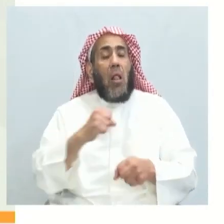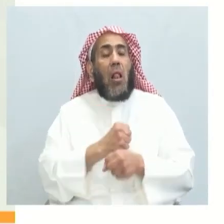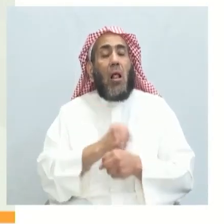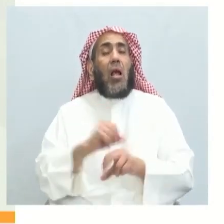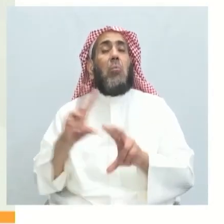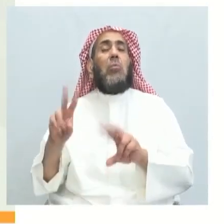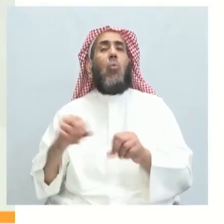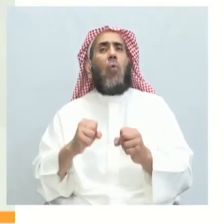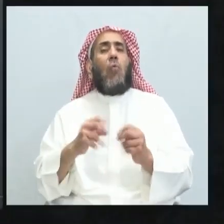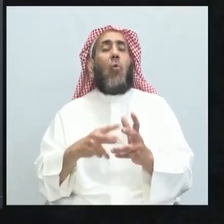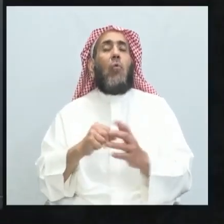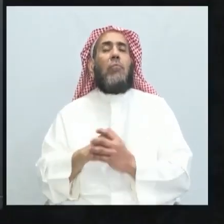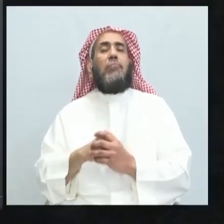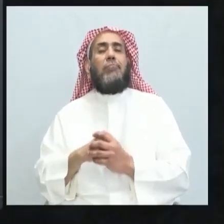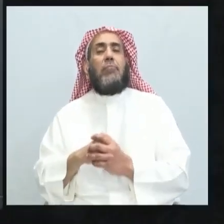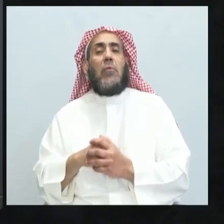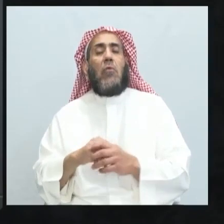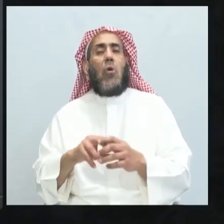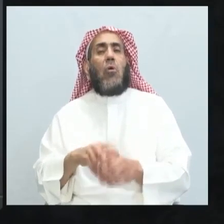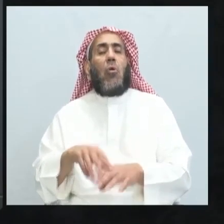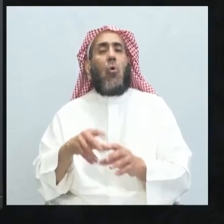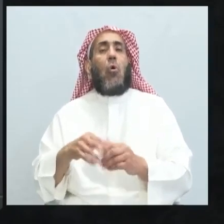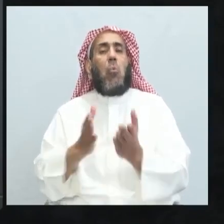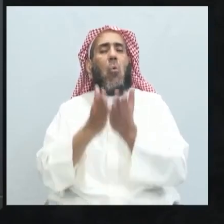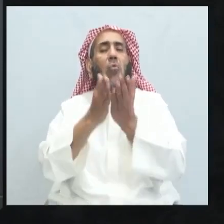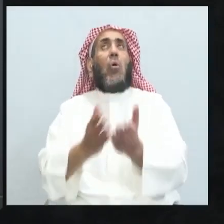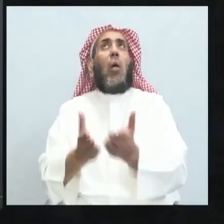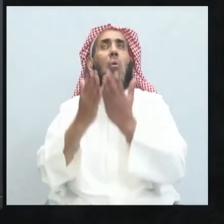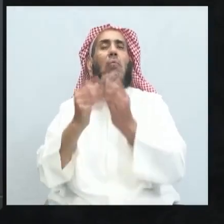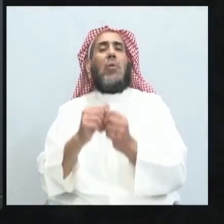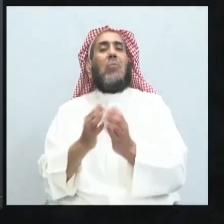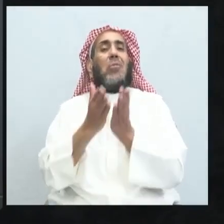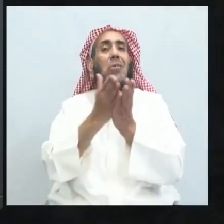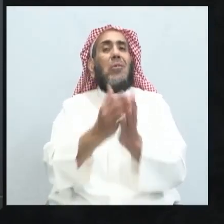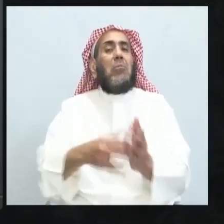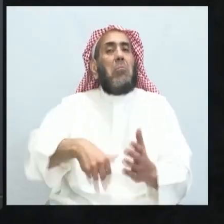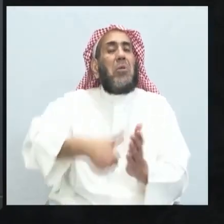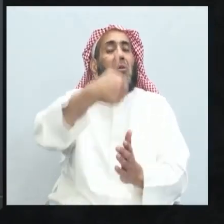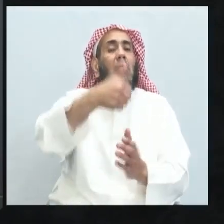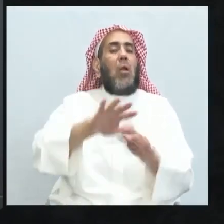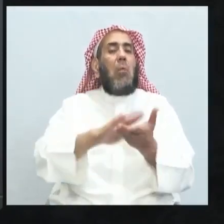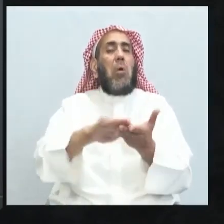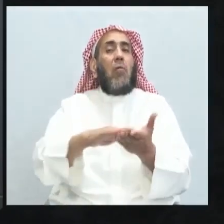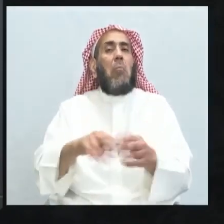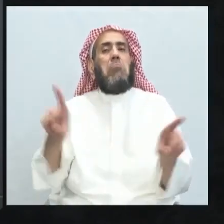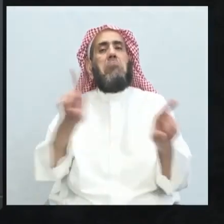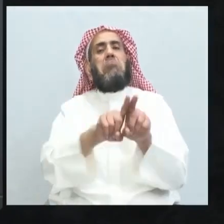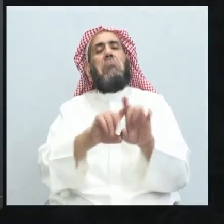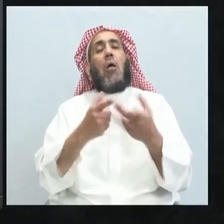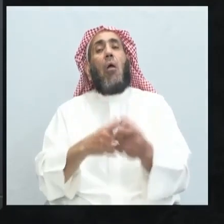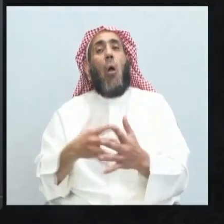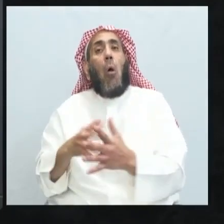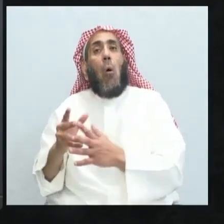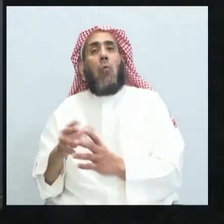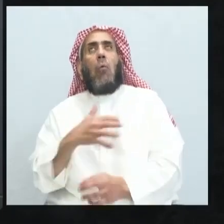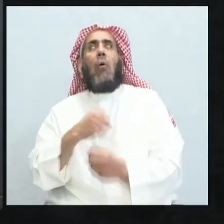كما تعملون له في الرهبه في الخوف فاذا ركبوا الفوك دعوا الله مخلصين له الدين فلما نجاهم الى البر اذا هم يشركون معنى انها لا تكون في وقت الرهبه